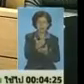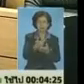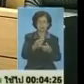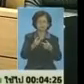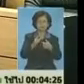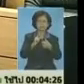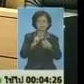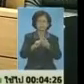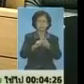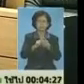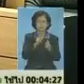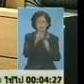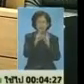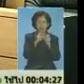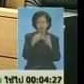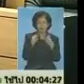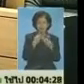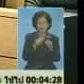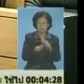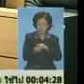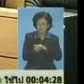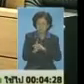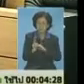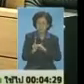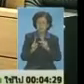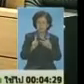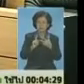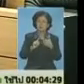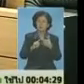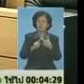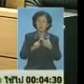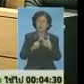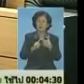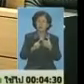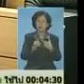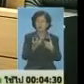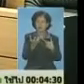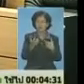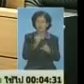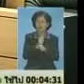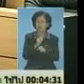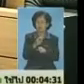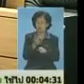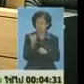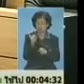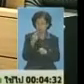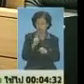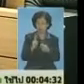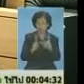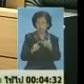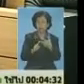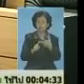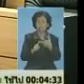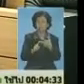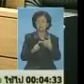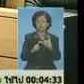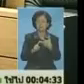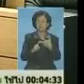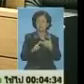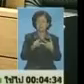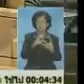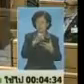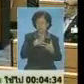คือ1ตกลงมีหัวไหมครับนะครับ2เนี่ยตกลงที่บอกไม่มีผลงานก่อสร้างตกลงมีไหมครับแล้วข้อที่3เนี่ยครับอยากถ